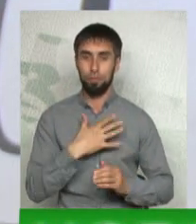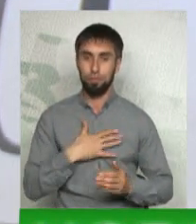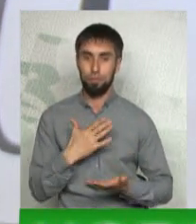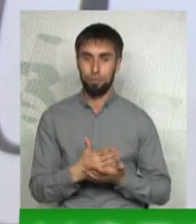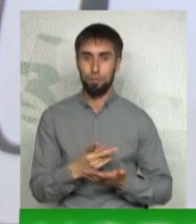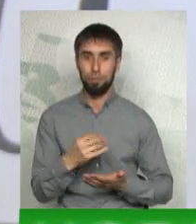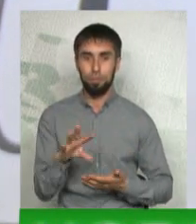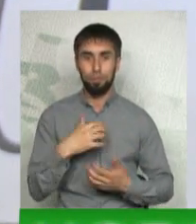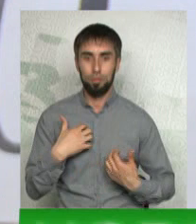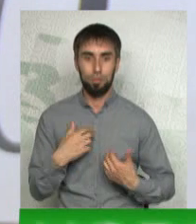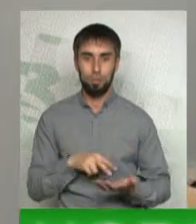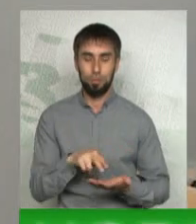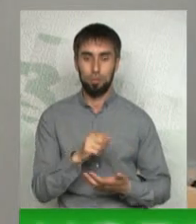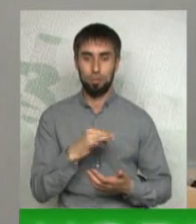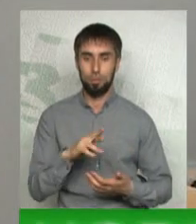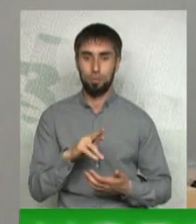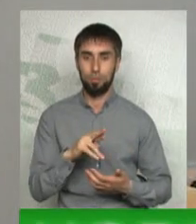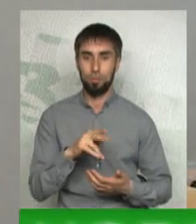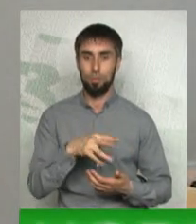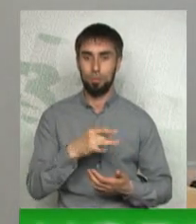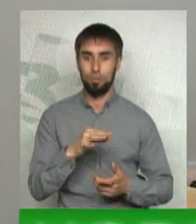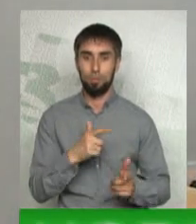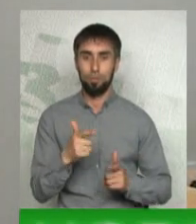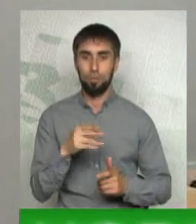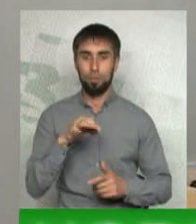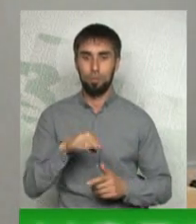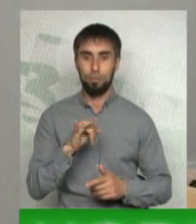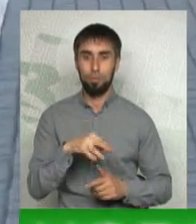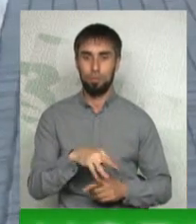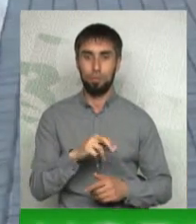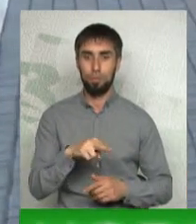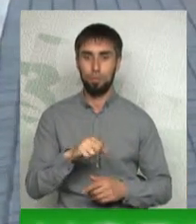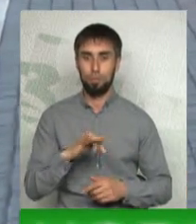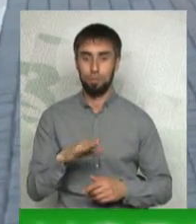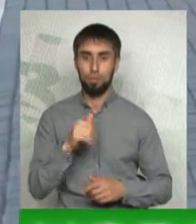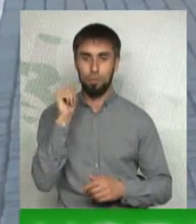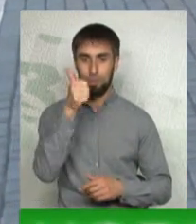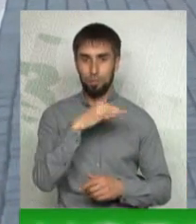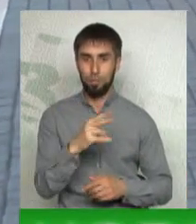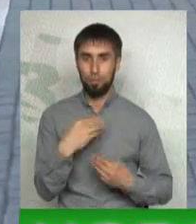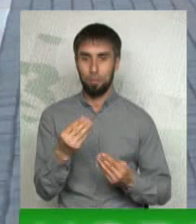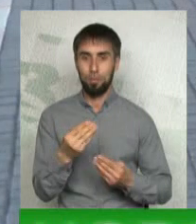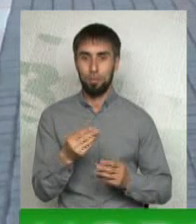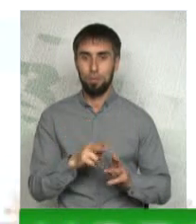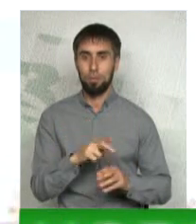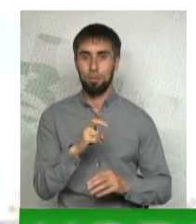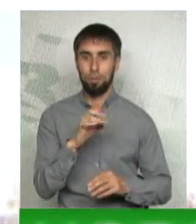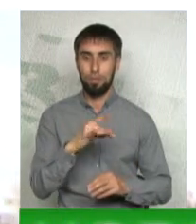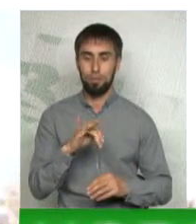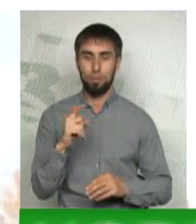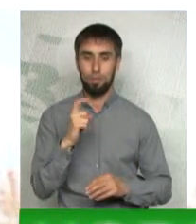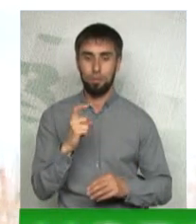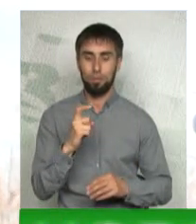Не все спешно заходят в аудиторию. Морально готовить себя к тестированию Магомед Патиев. В прошлом году он сдал экстерном биологию,